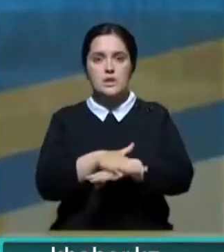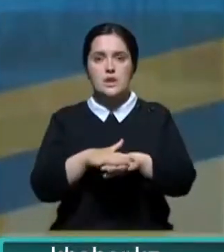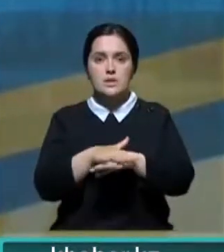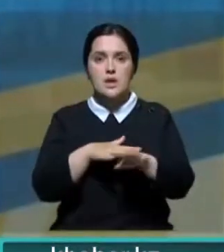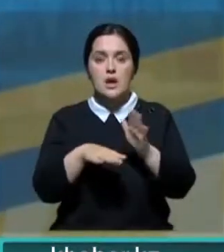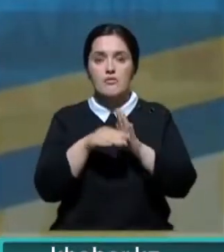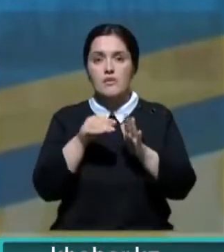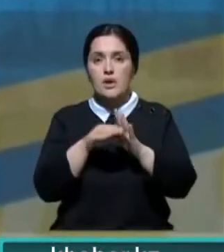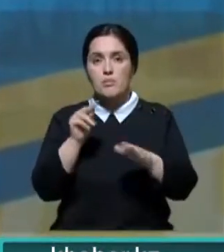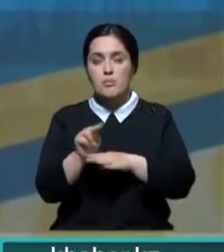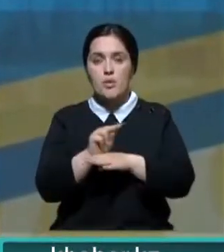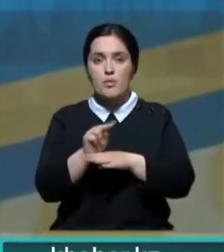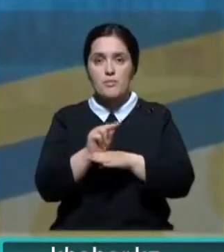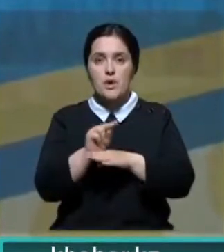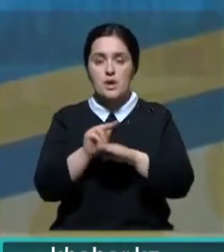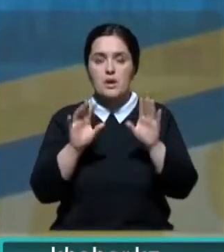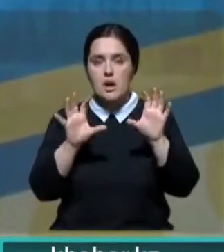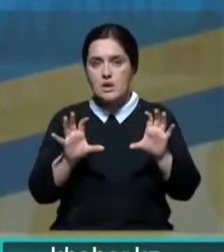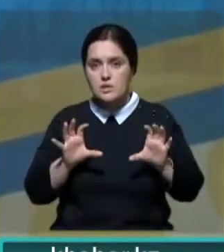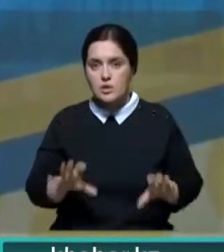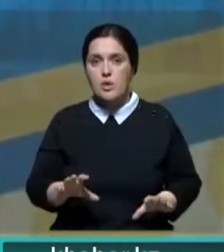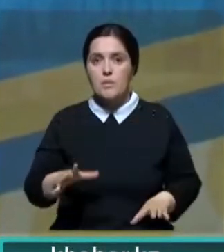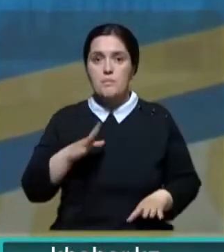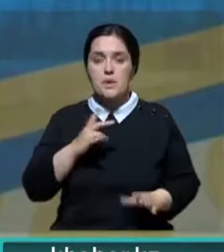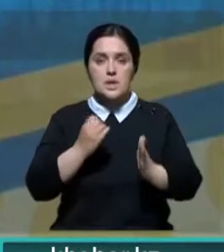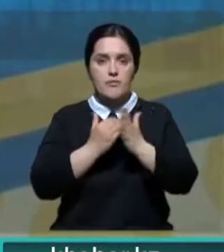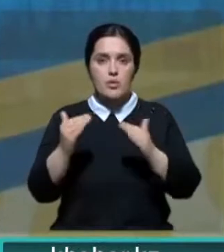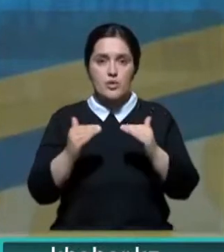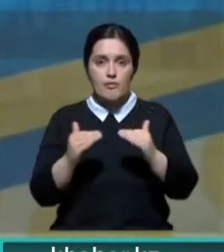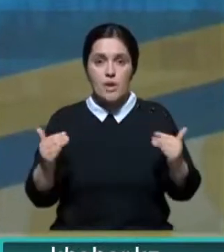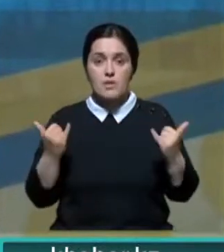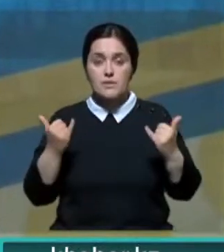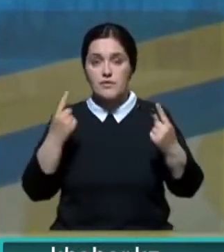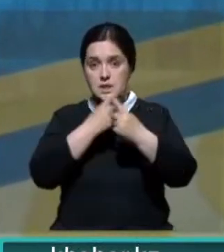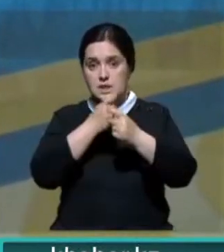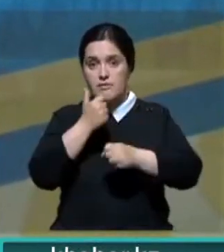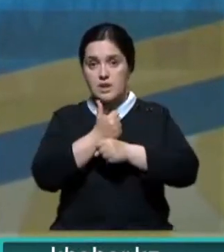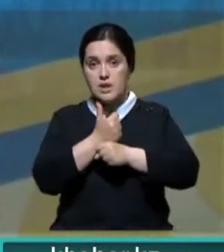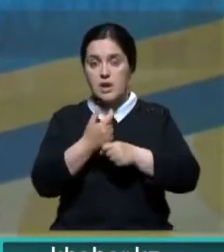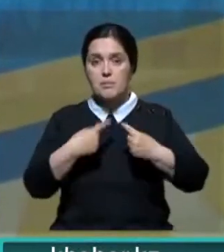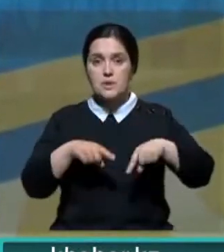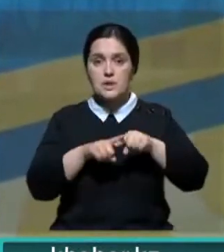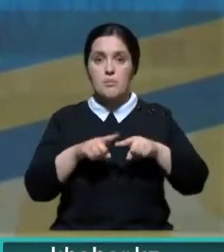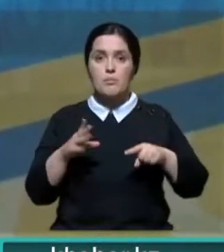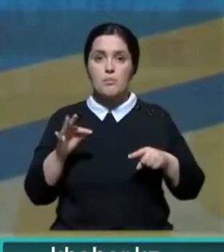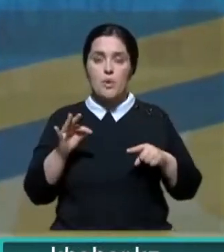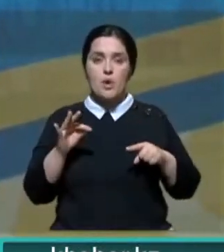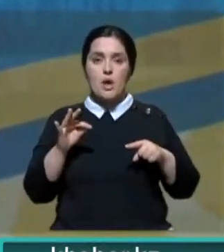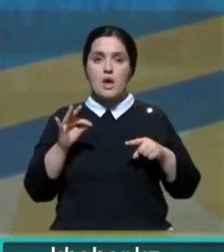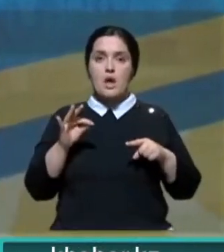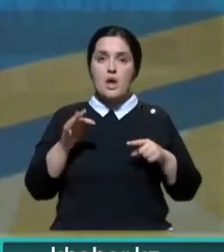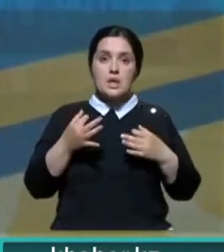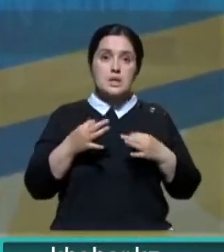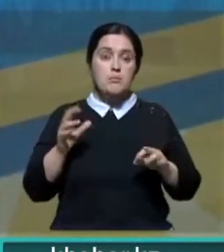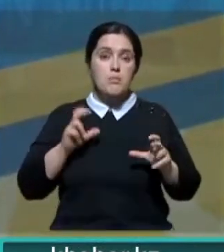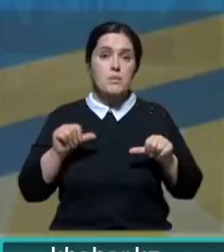Общенациональный референдум по поправкам в Конституцию прошел на высоком уровне. Об этом сегодня заявил глава миссии Бюро по